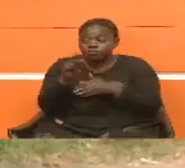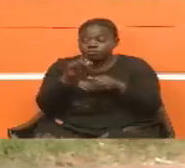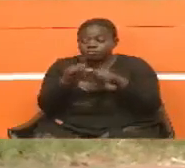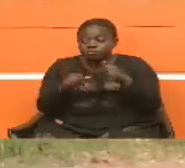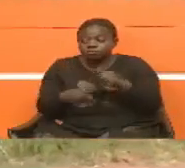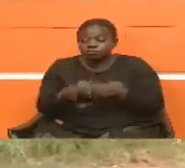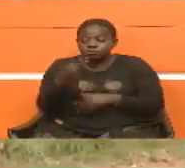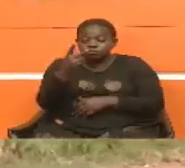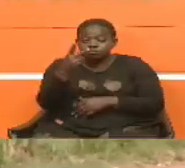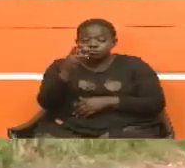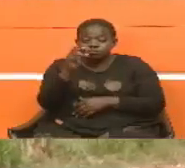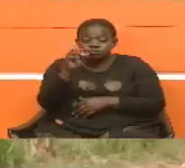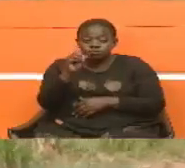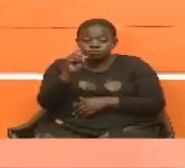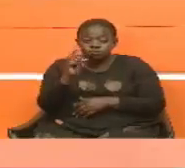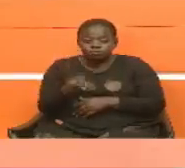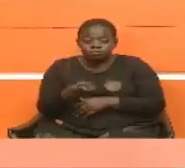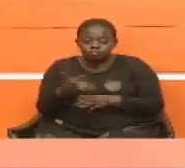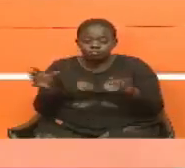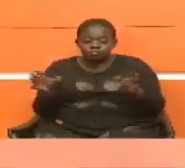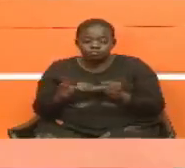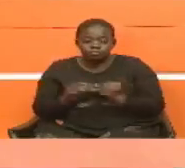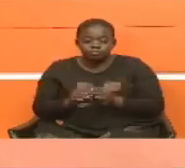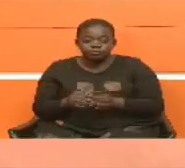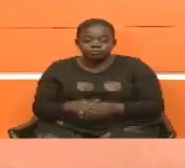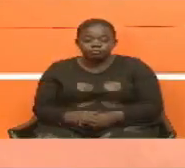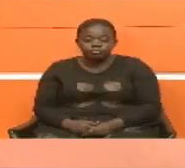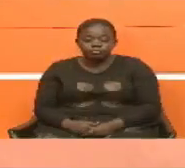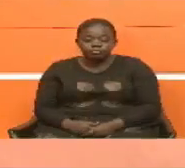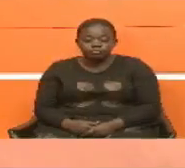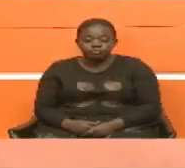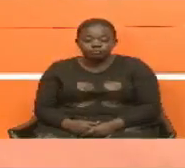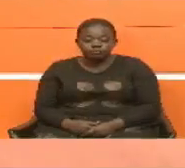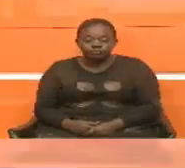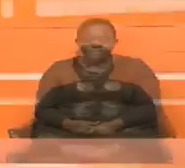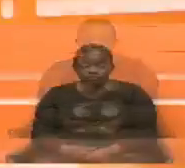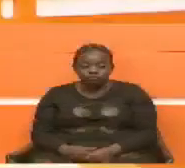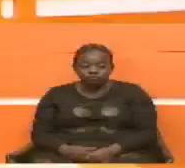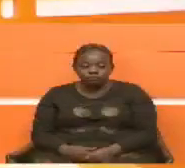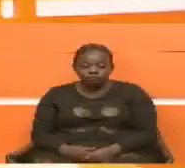200. Steven Bulega yakusakidde eggulo eno ku Rabukedde TV.